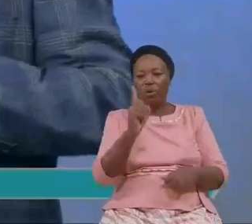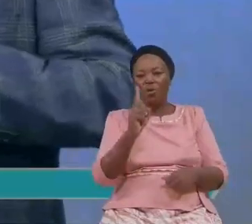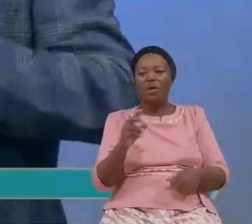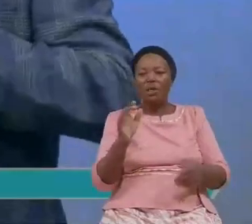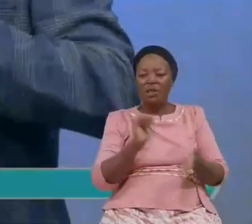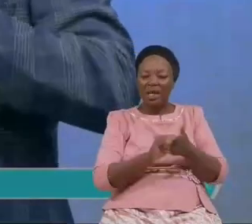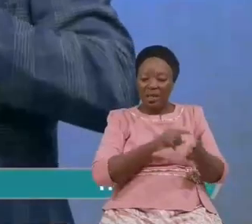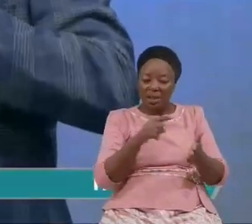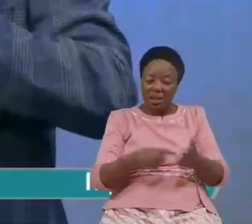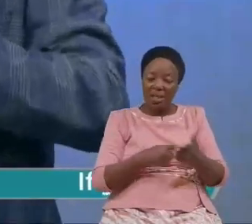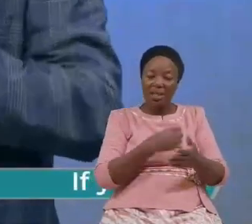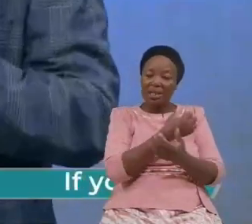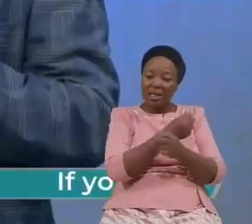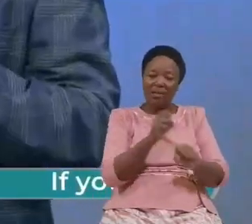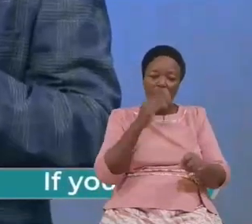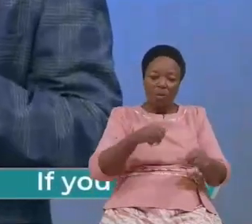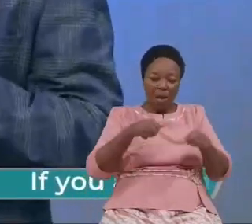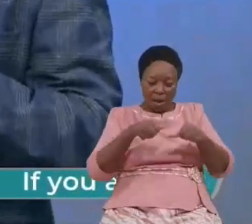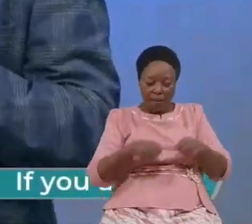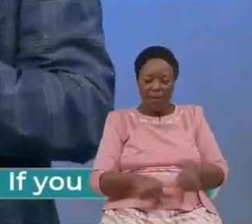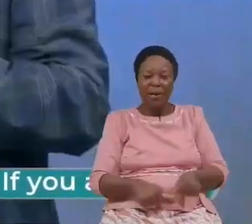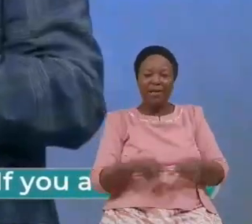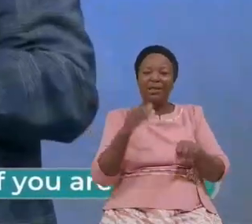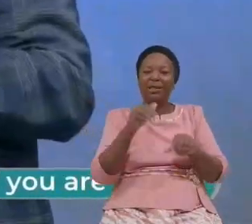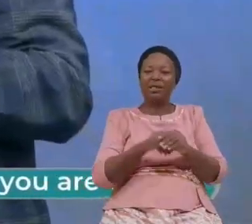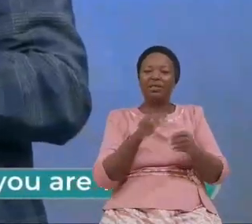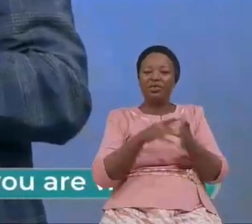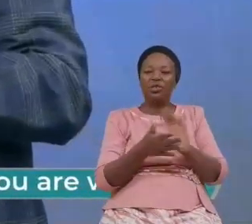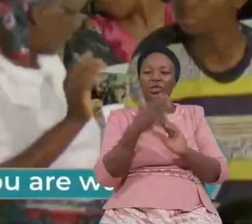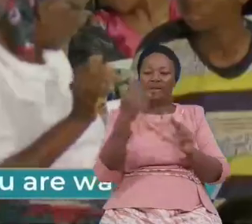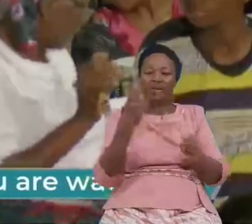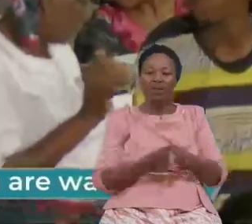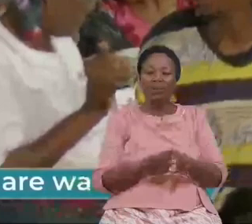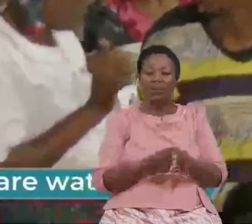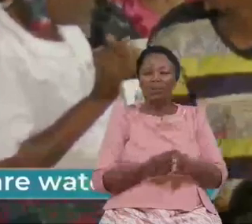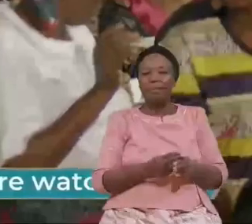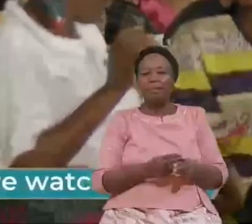salut demeure au nom de Jésus